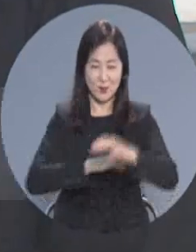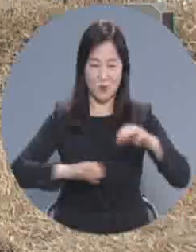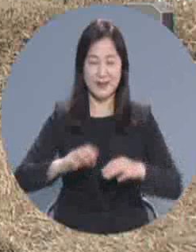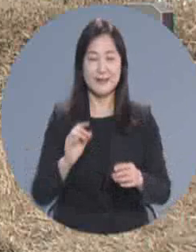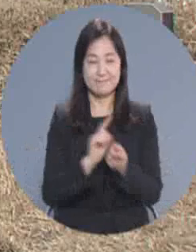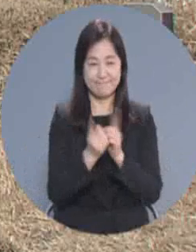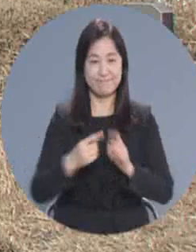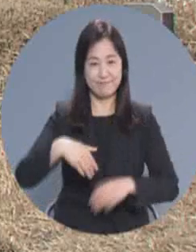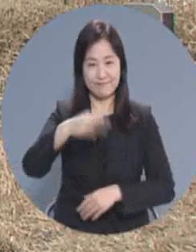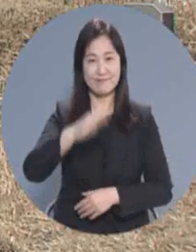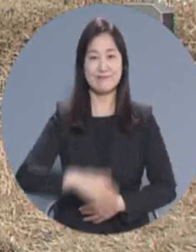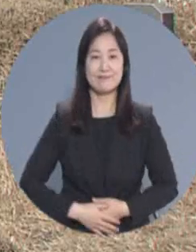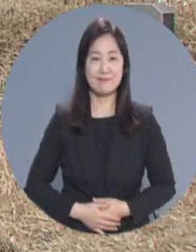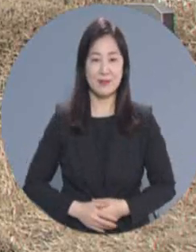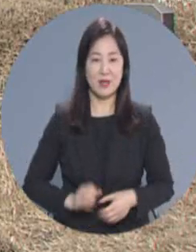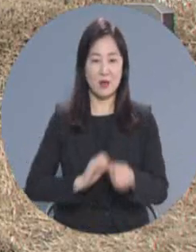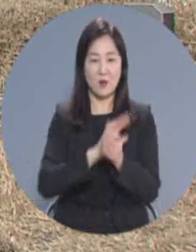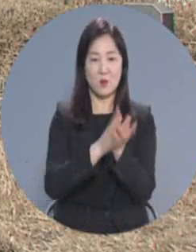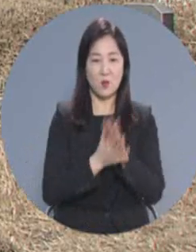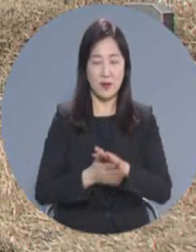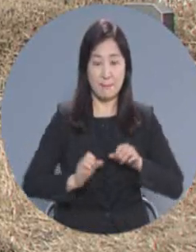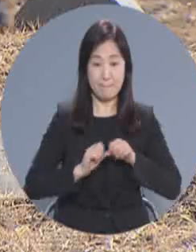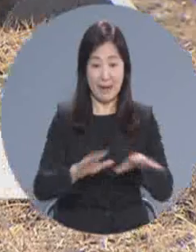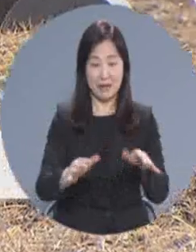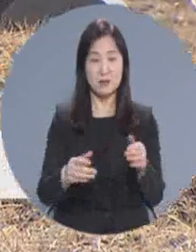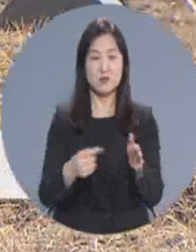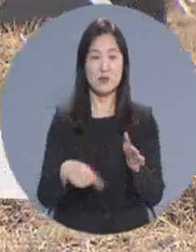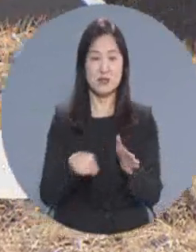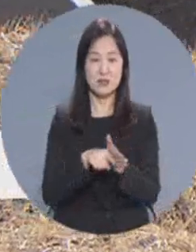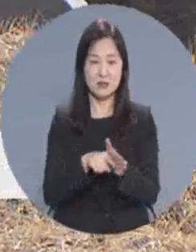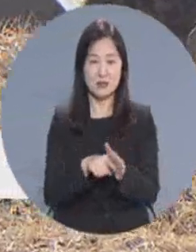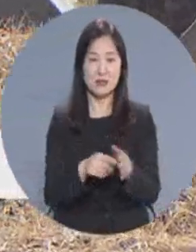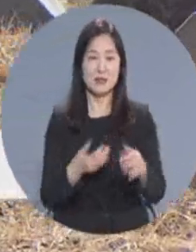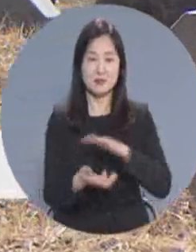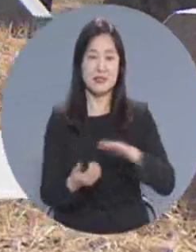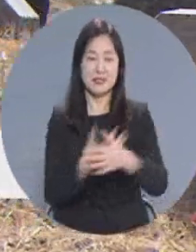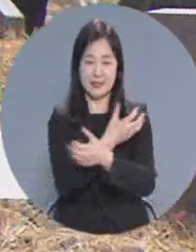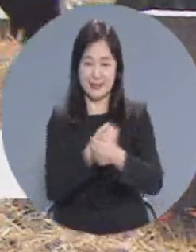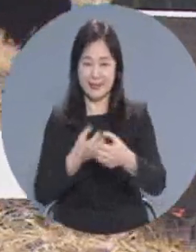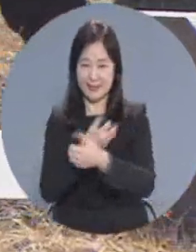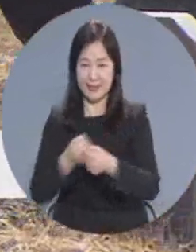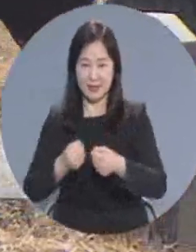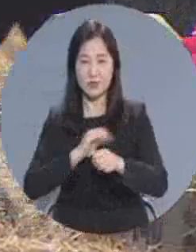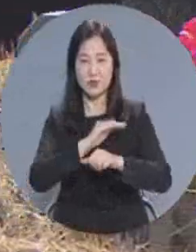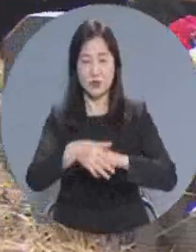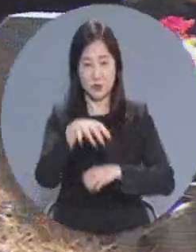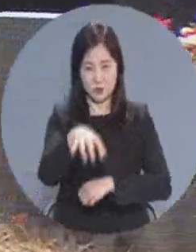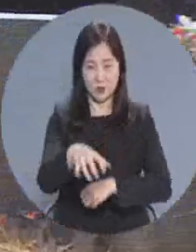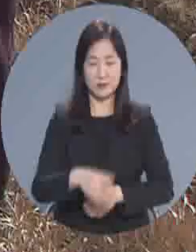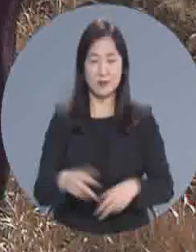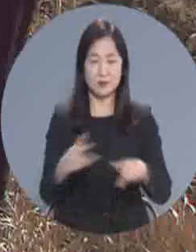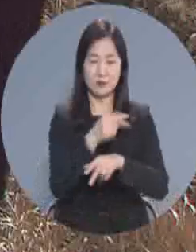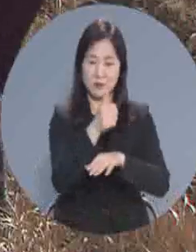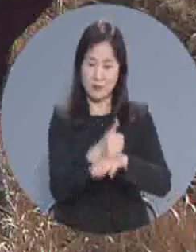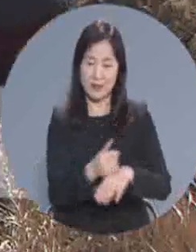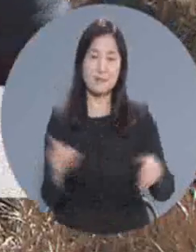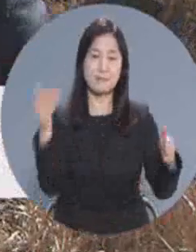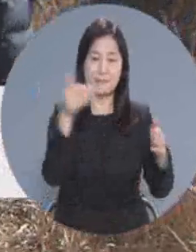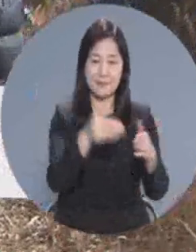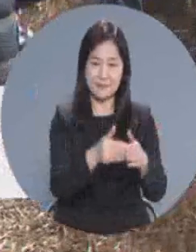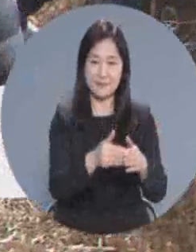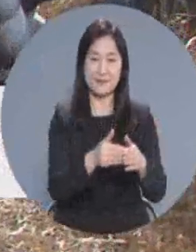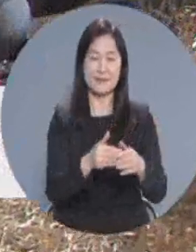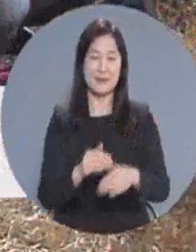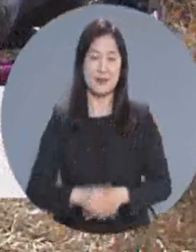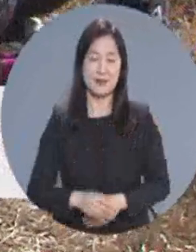그냥. 코로나19 확산을 막기 위해 설 연휴 예약제를 도입한 시립묘지. 주말 사이 고향에 도착한